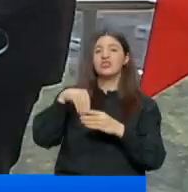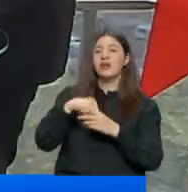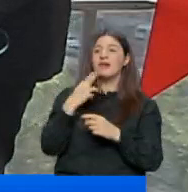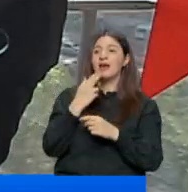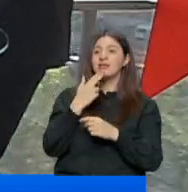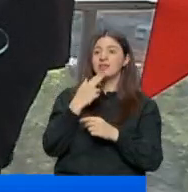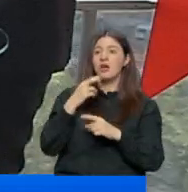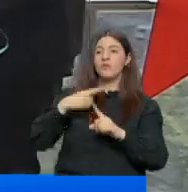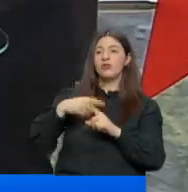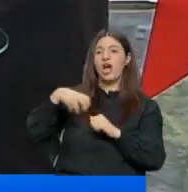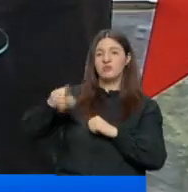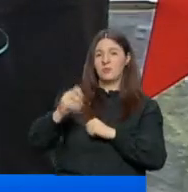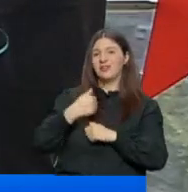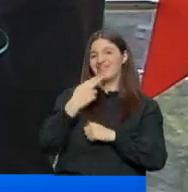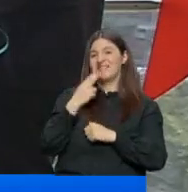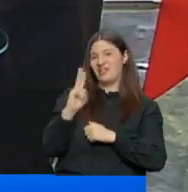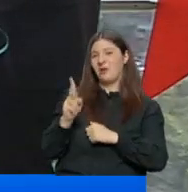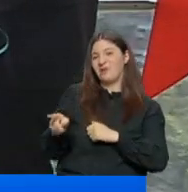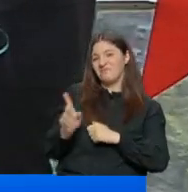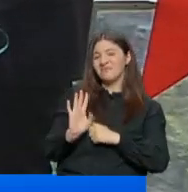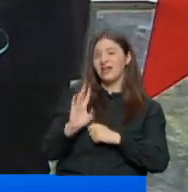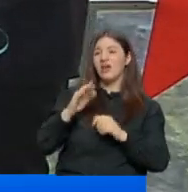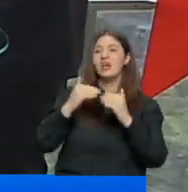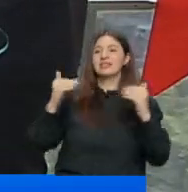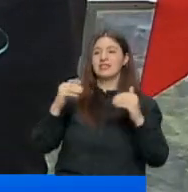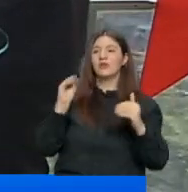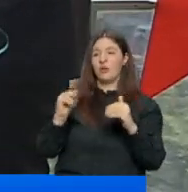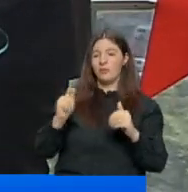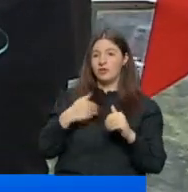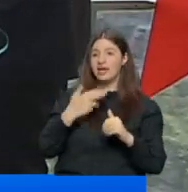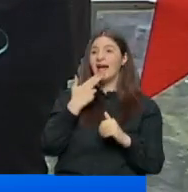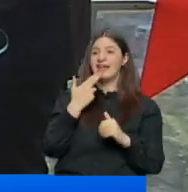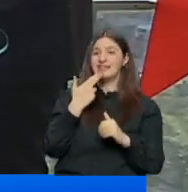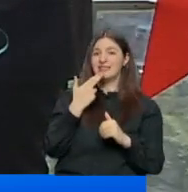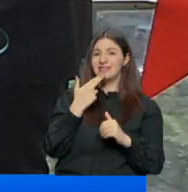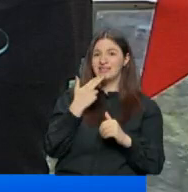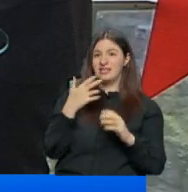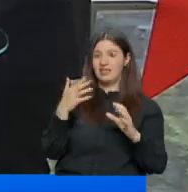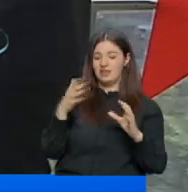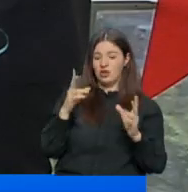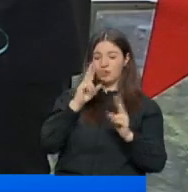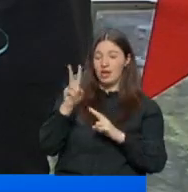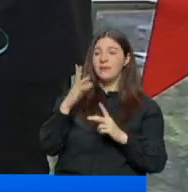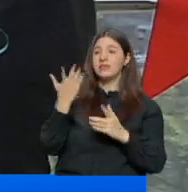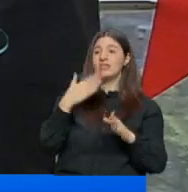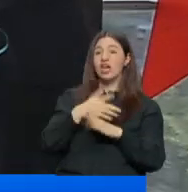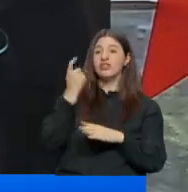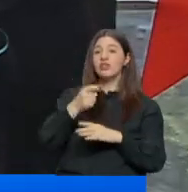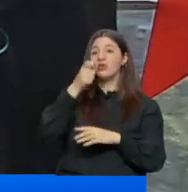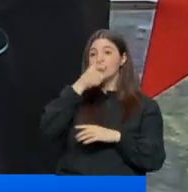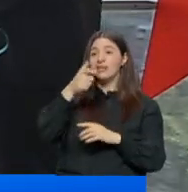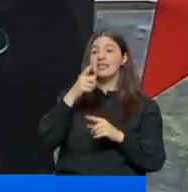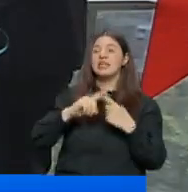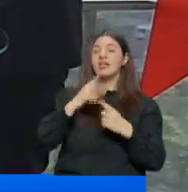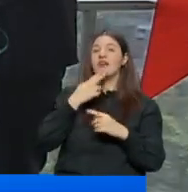kadın pozitif ayrımcılık yapıyoruz kadın arkadaşlarımıza. Kota uygulamamız var kadınlara dönük olarak. Çünkü gerçekten Türkiye'de